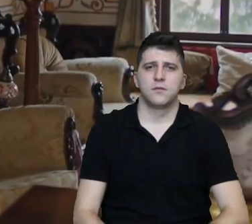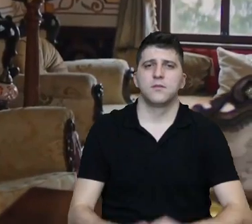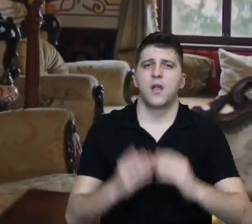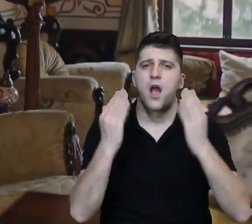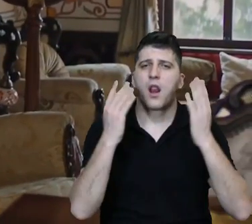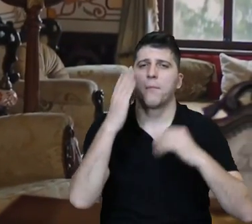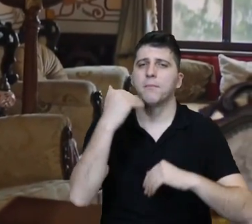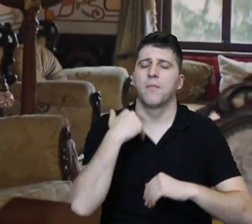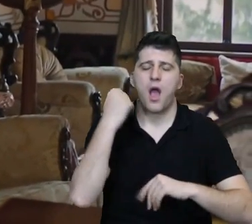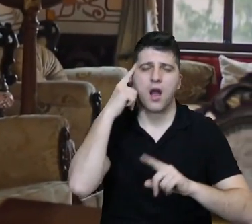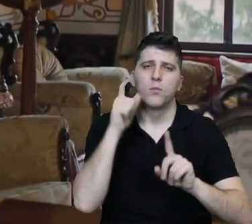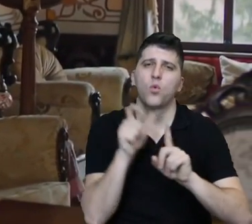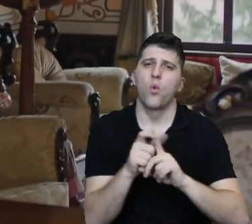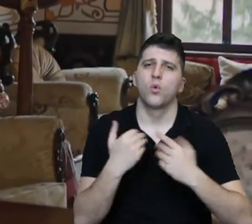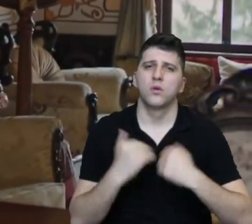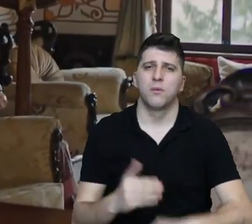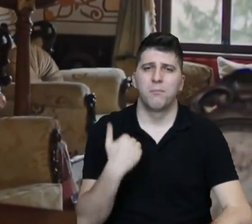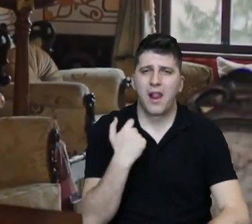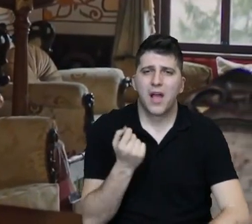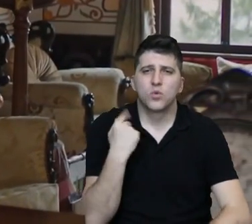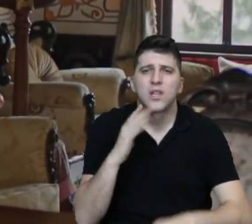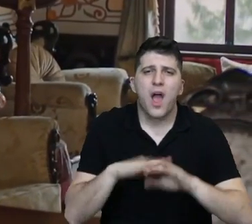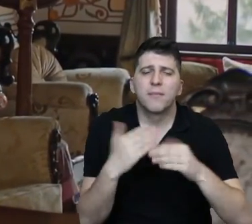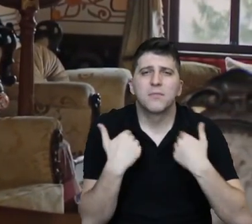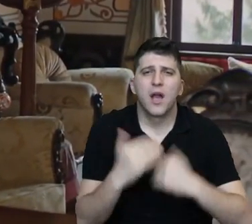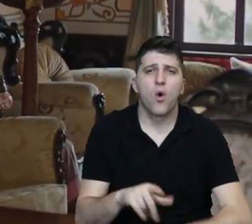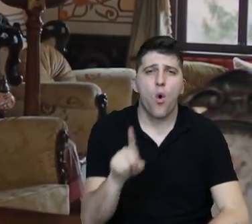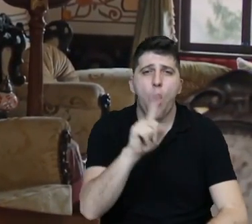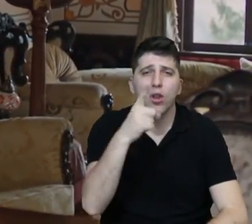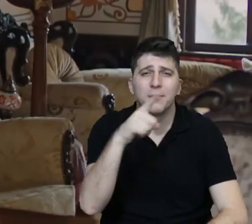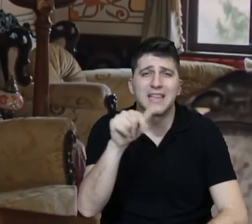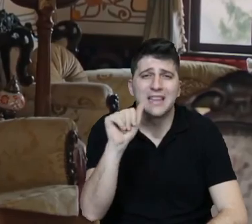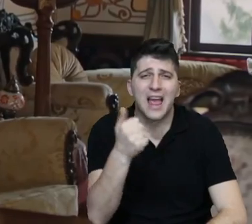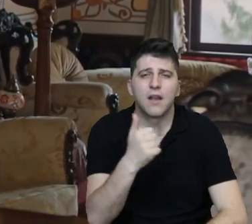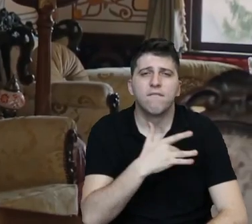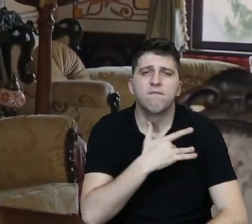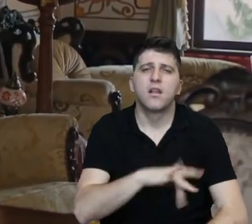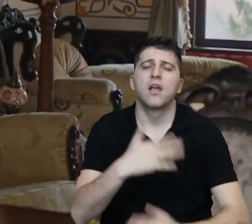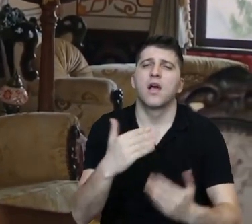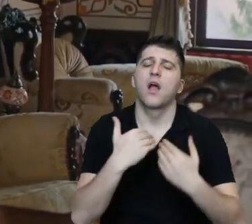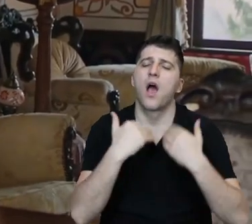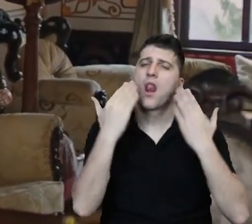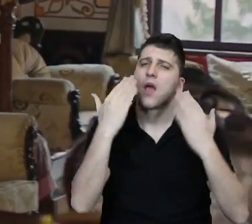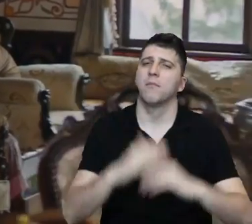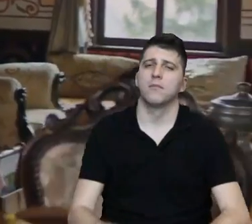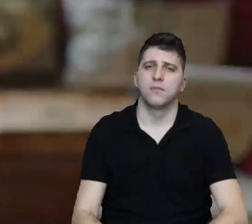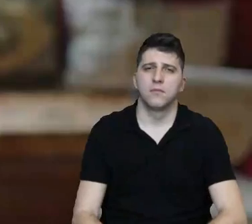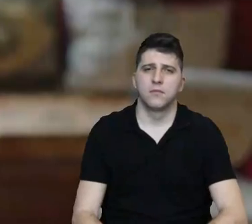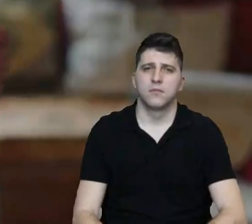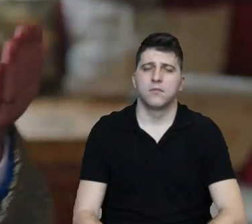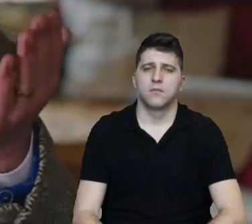Allah'ım sen benim aklıma mukayyet ol. Ben az önce ne yaptım ya? 10.000 lira değerinde fedakarlık yaptım Allah'ım. Ellerini